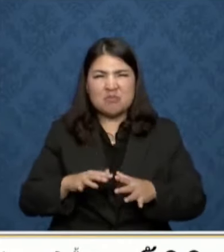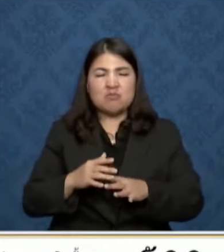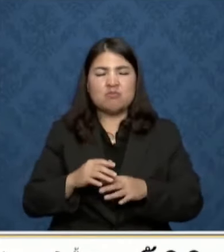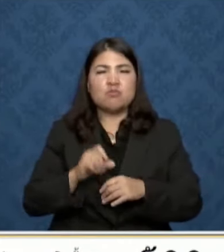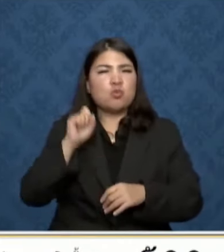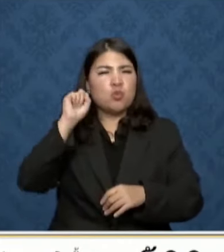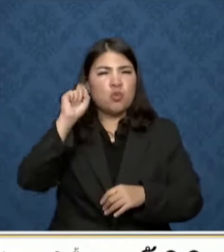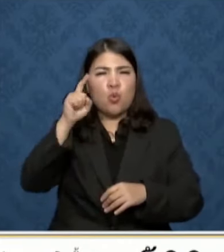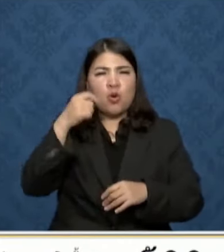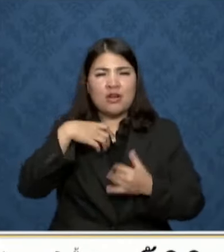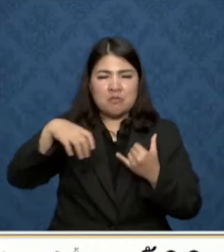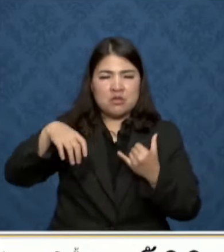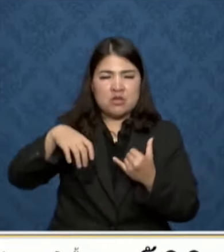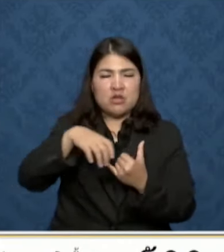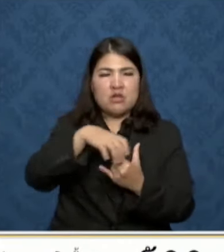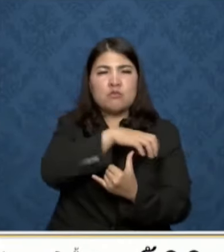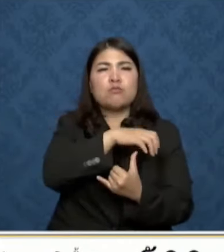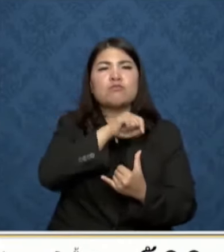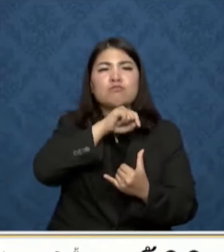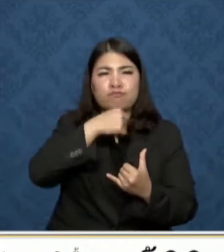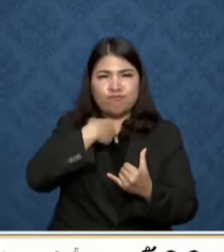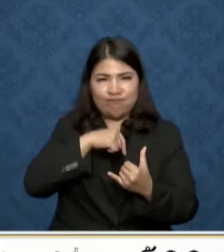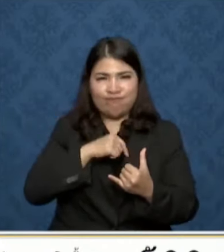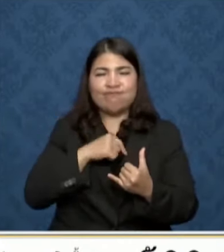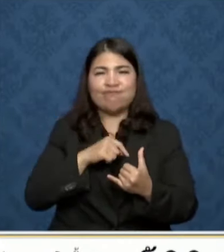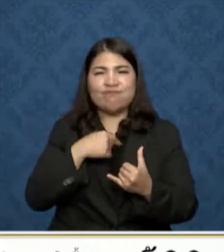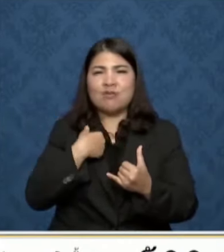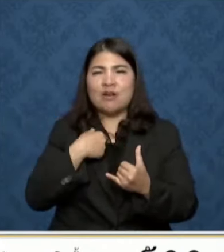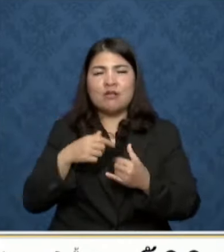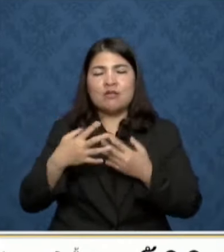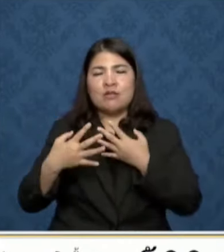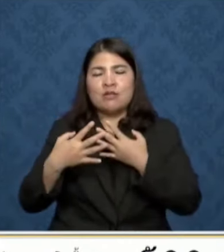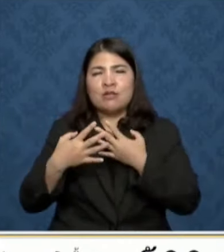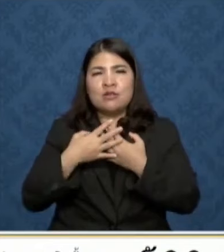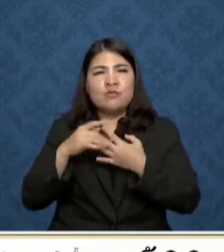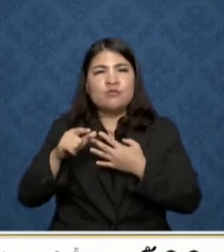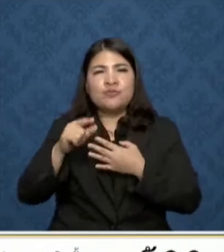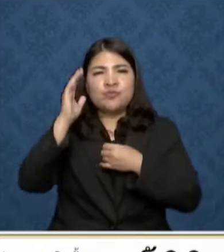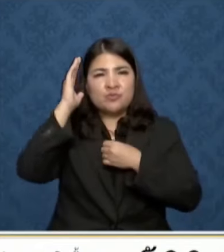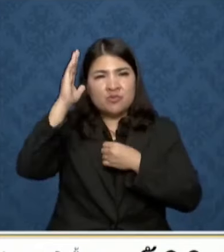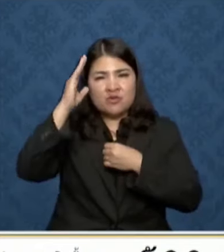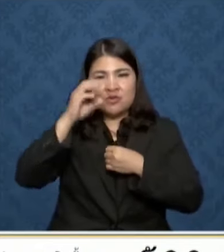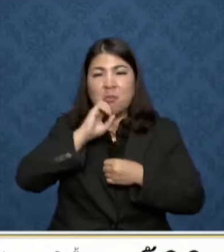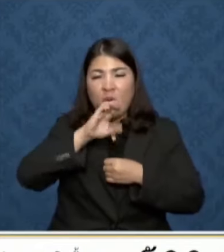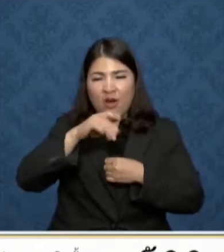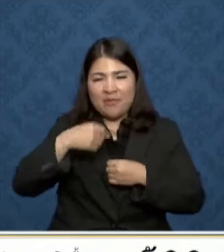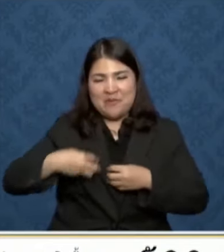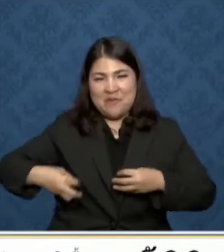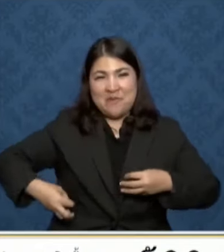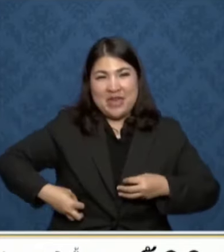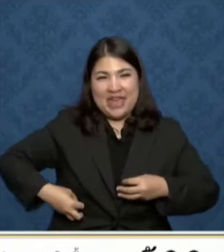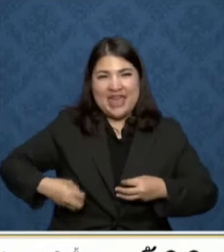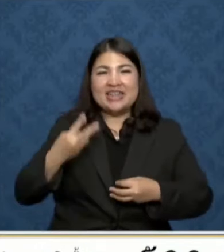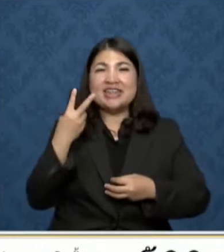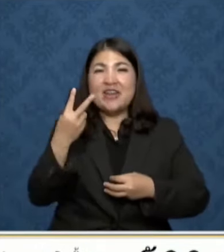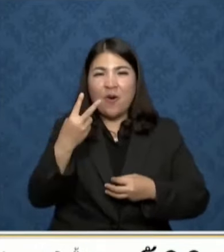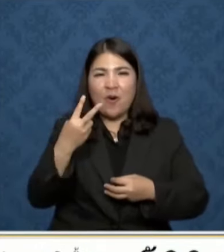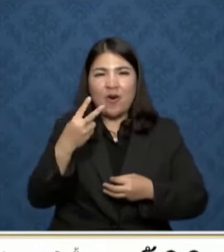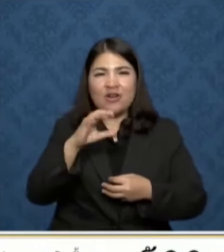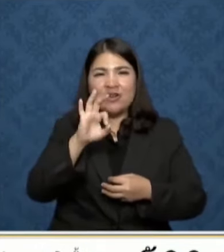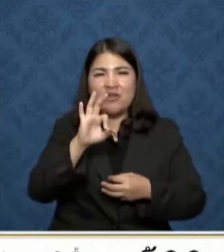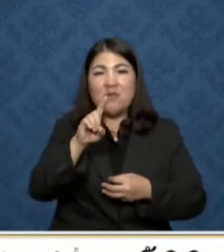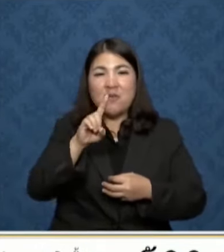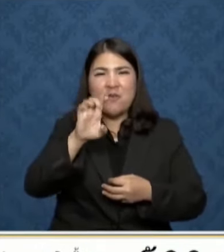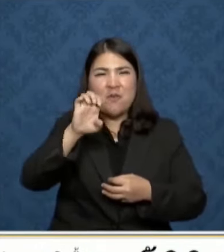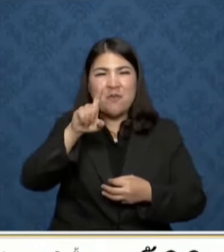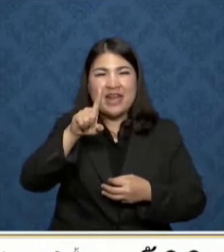ทำ CT Scanใโพยาบารรชธัน ซึราชธนเป็นคนทะแหงเองเจอฝี 2 ม นะครับเพรเจอฝ 2 ม